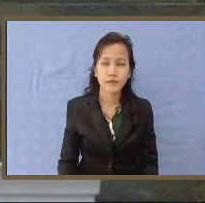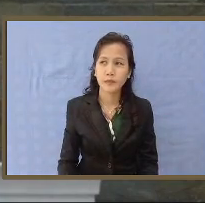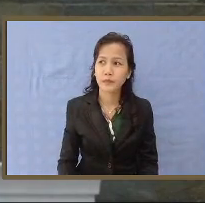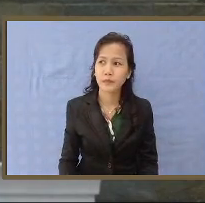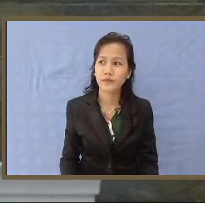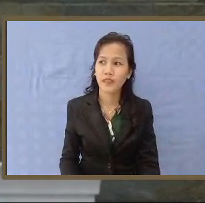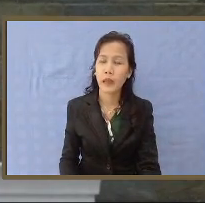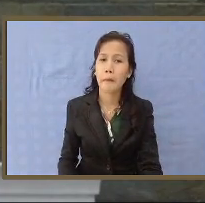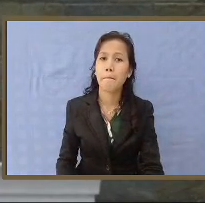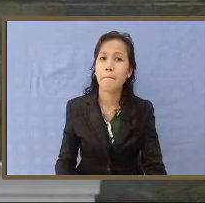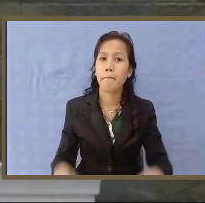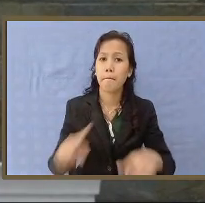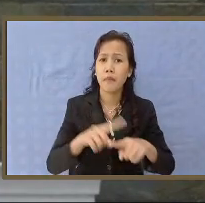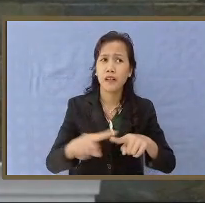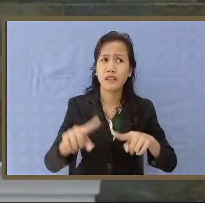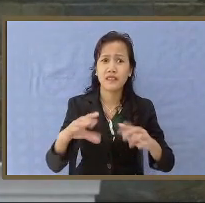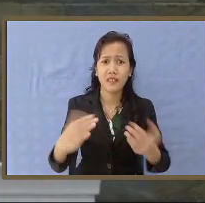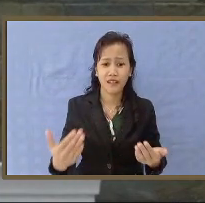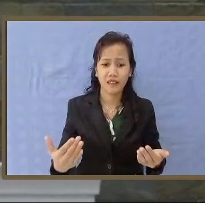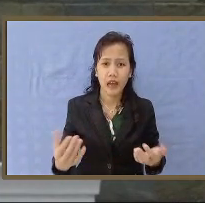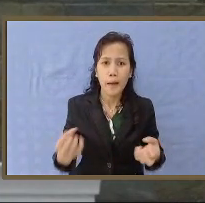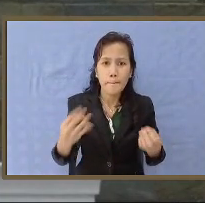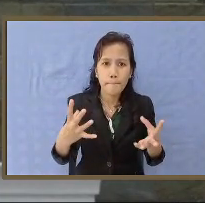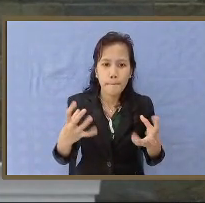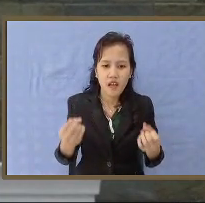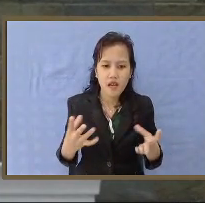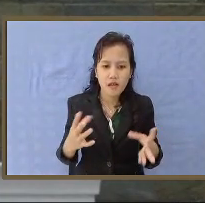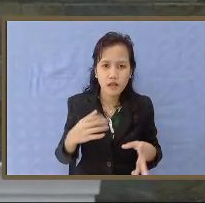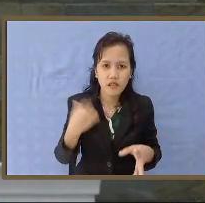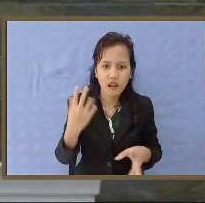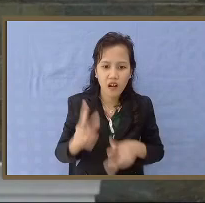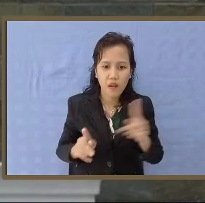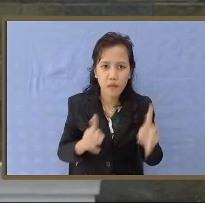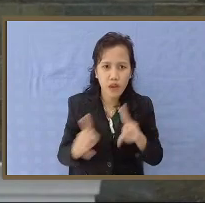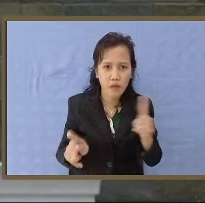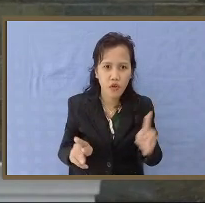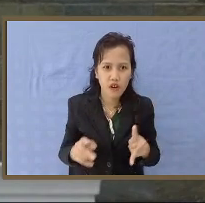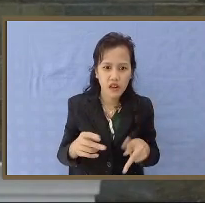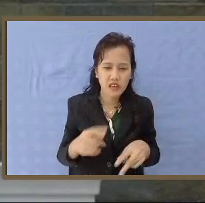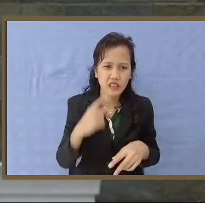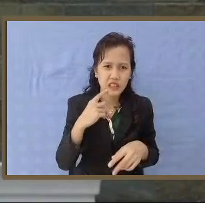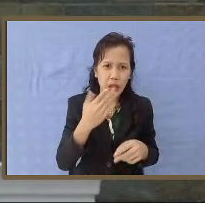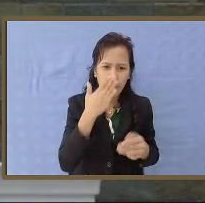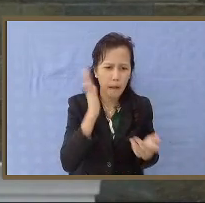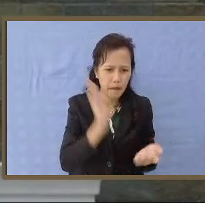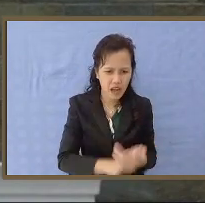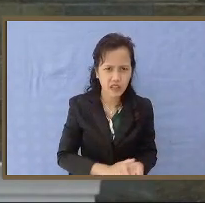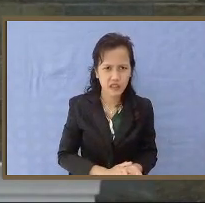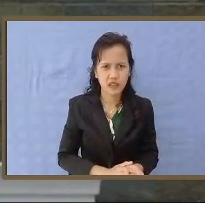See? And yet, maraming mga young people ngayon nagre-reklamo sa kanilang kinakain.